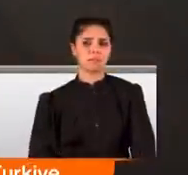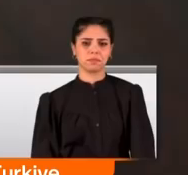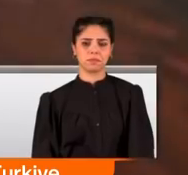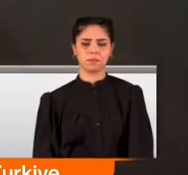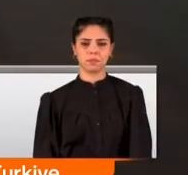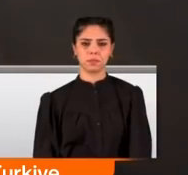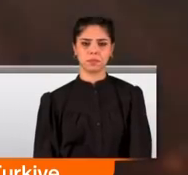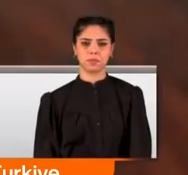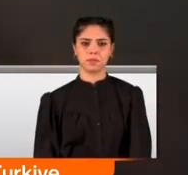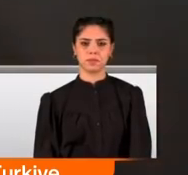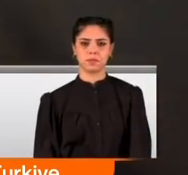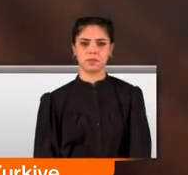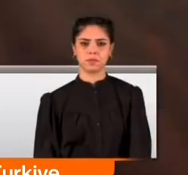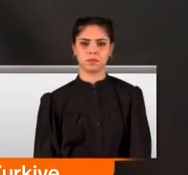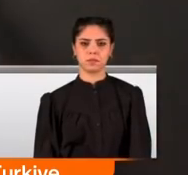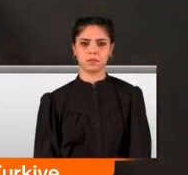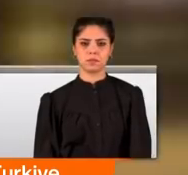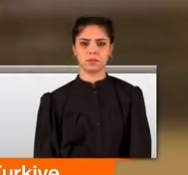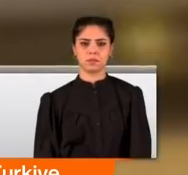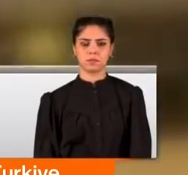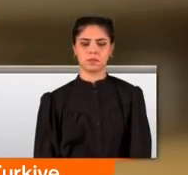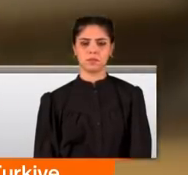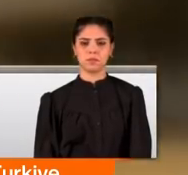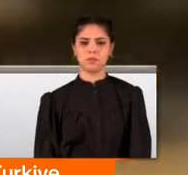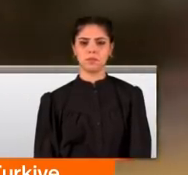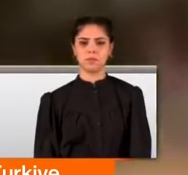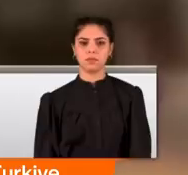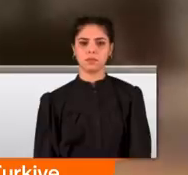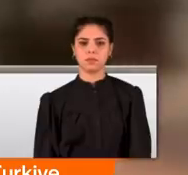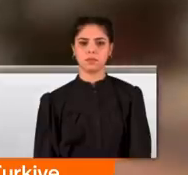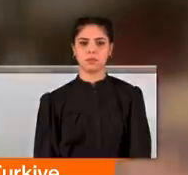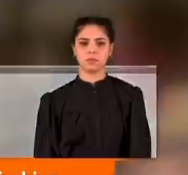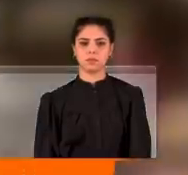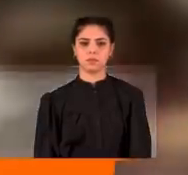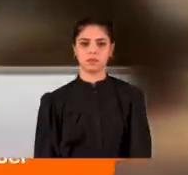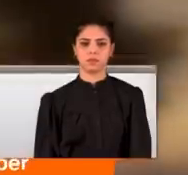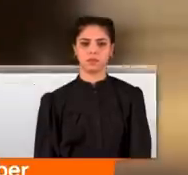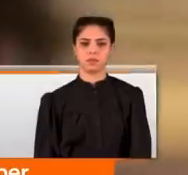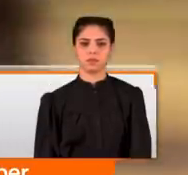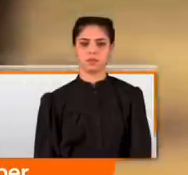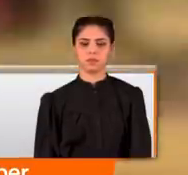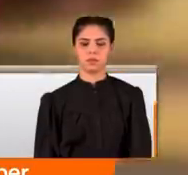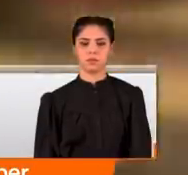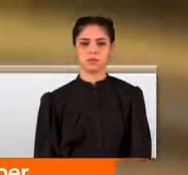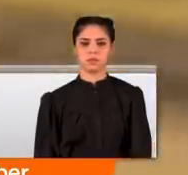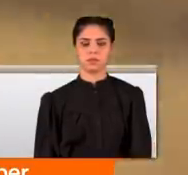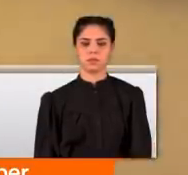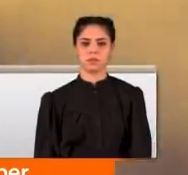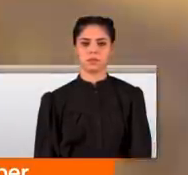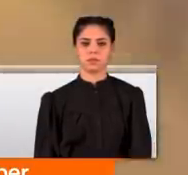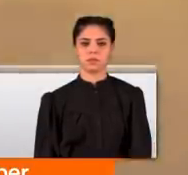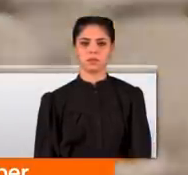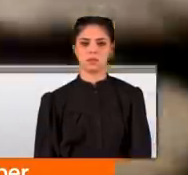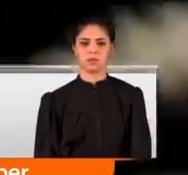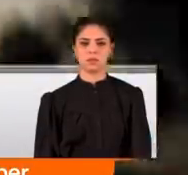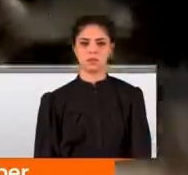Yürüyorsunuz. Gerçekten çok zor durum. Evet, göster İstanbul'un halini, göster. Dön bu yana, dön bu tarafa. Arnavutköy yolu burada. 3 gidişli, 3